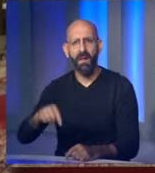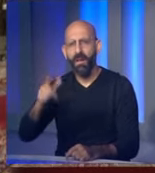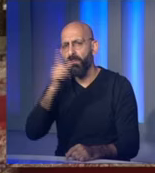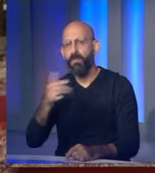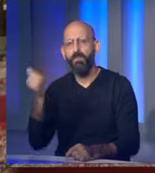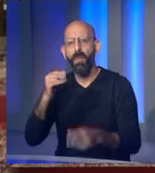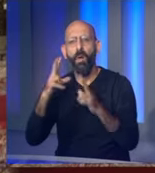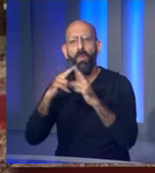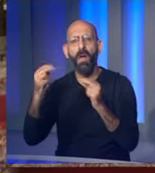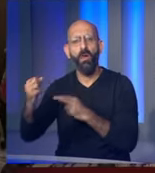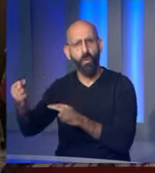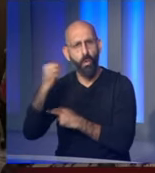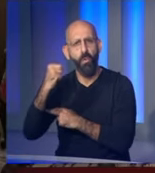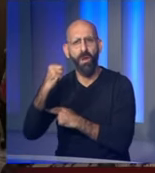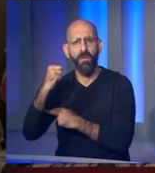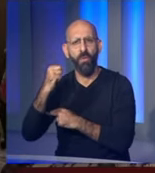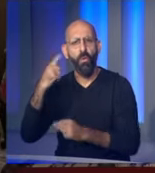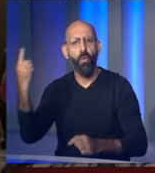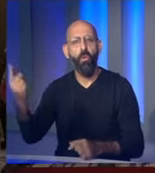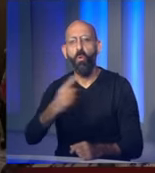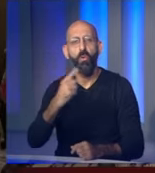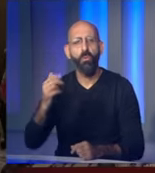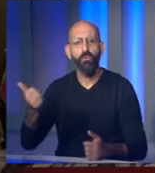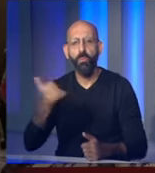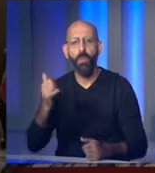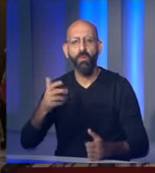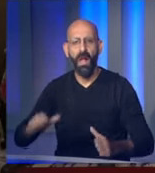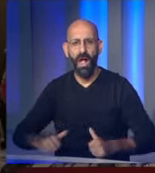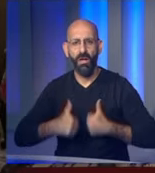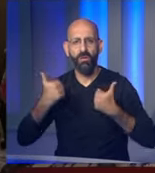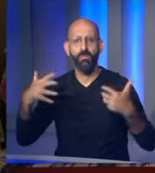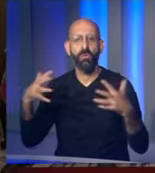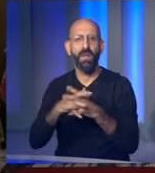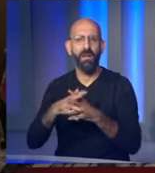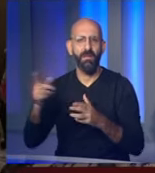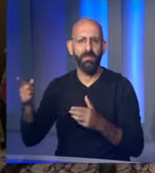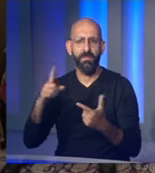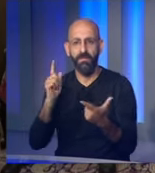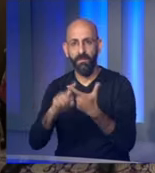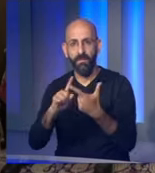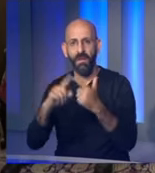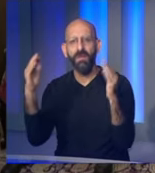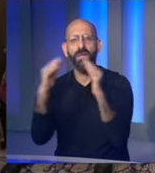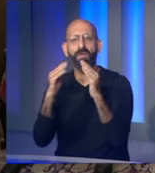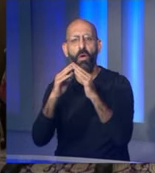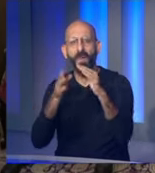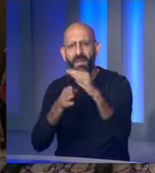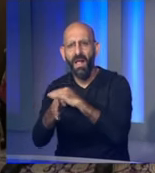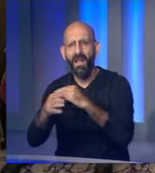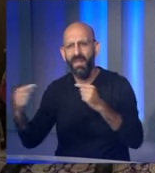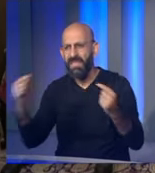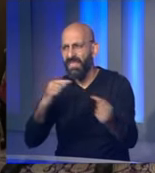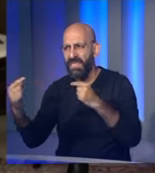ومرتكزات وجوده ومميزات حضارته على مستوى التنوع والعيش المشترك والتفاهم الداخلي حيال القضايا الشائك التي لا تزال